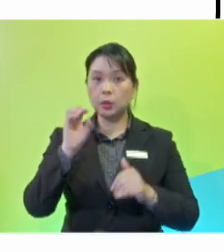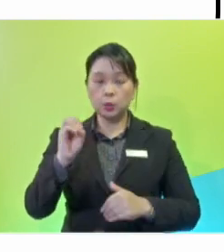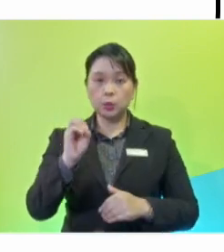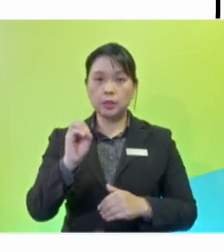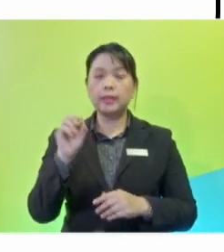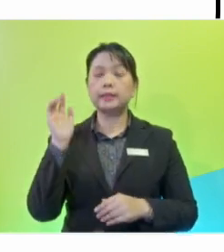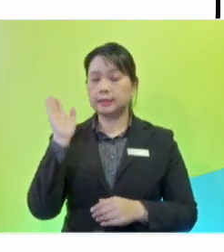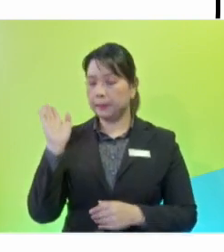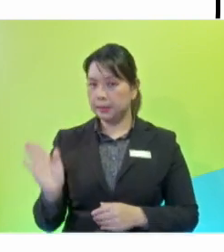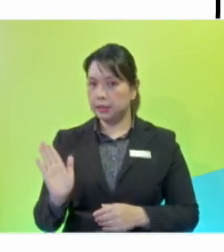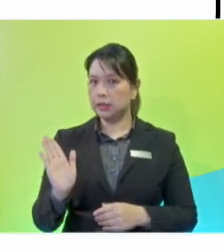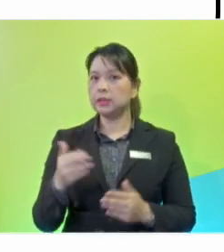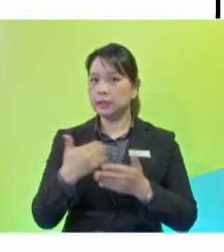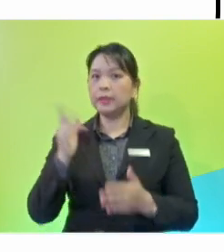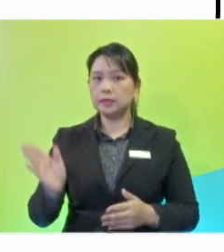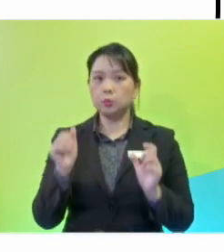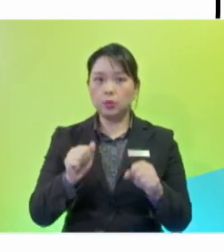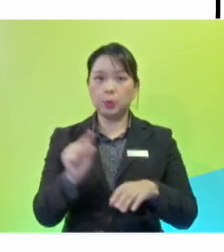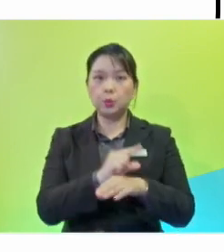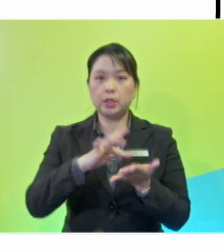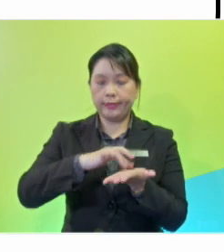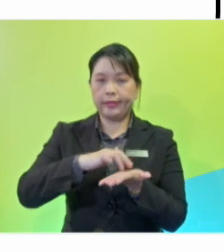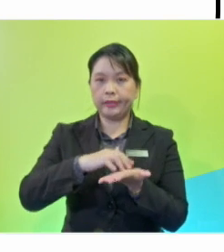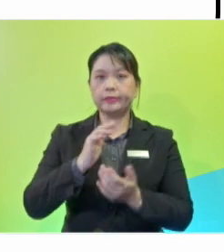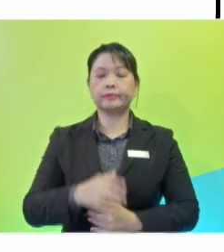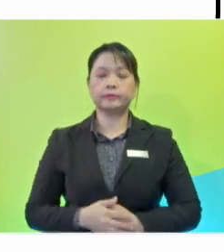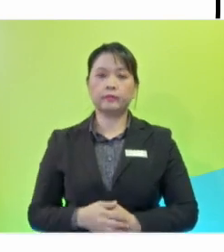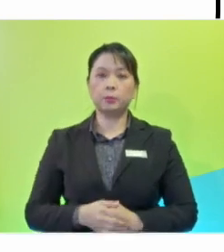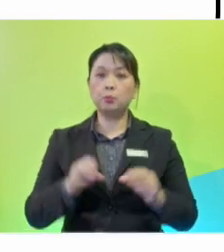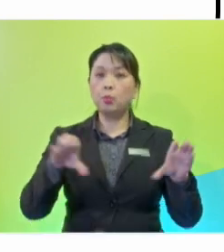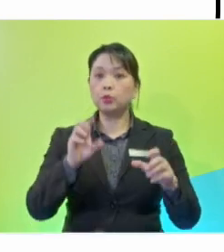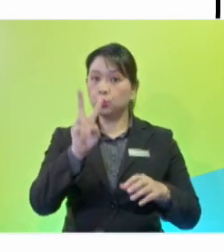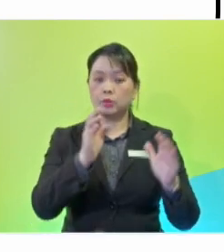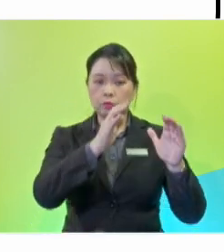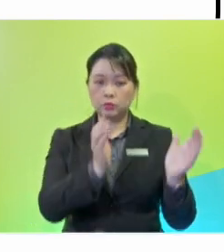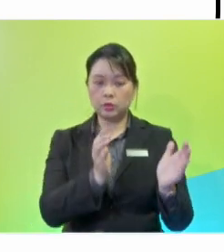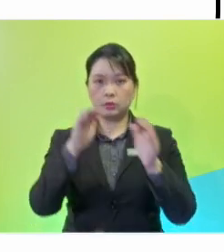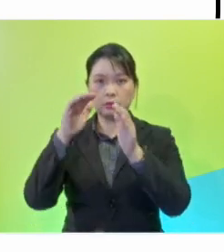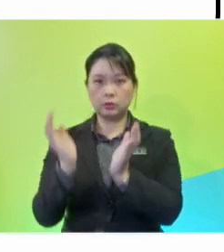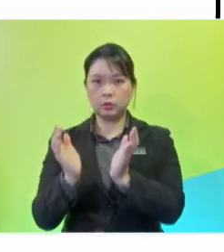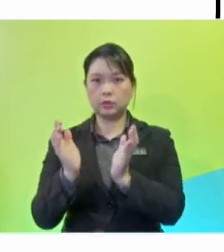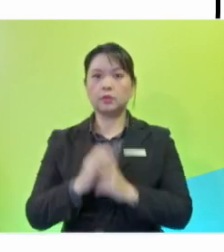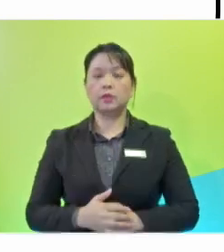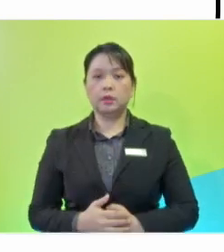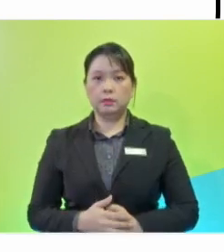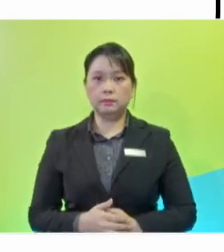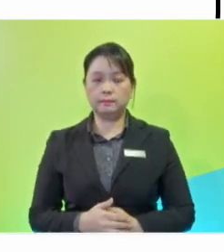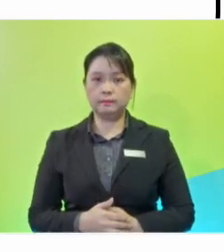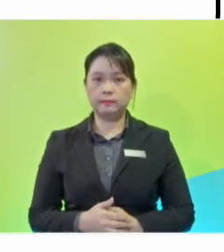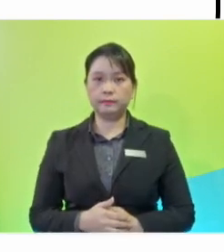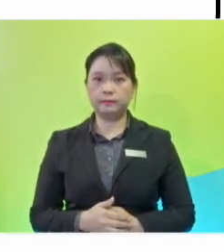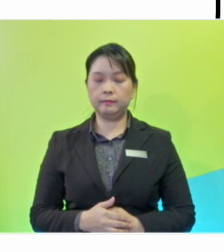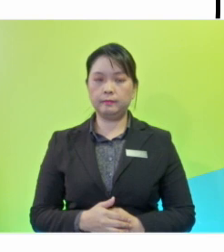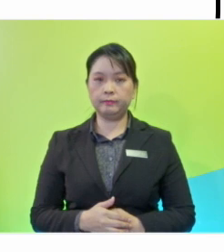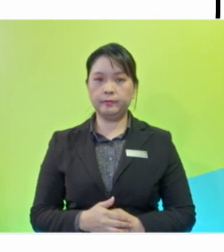tekan kaki itulah kita buat Oke pilih kamu tekan Kak klik itu pelajaran kamu akan dapati pemfaktoran kita akan dapat